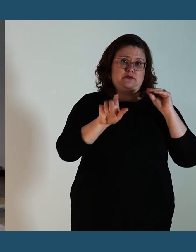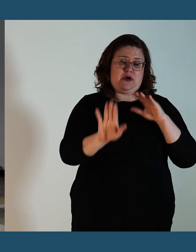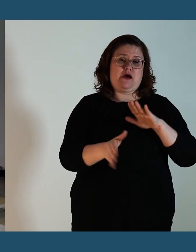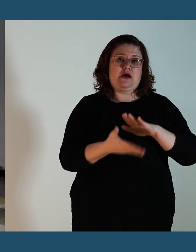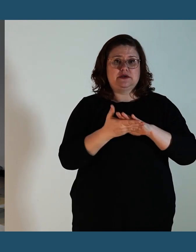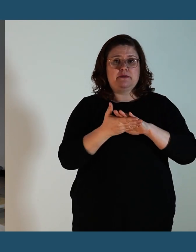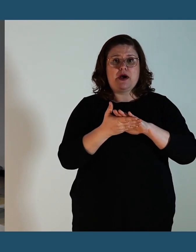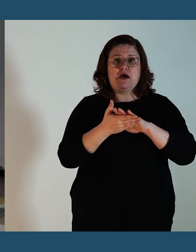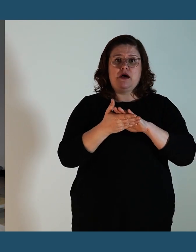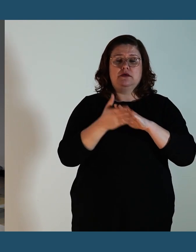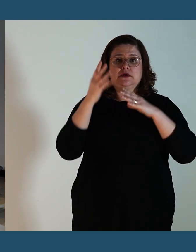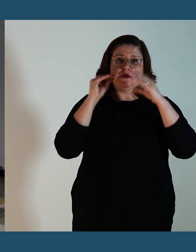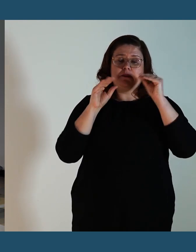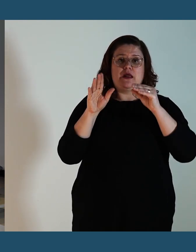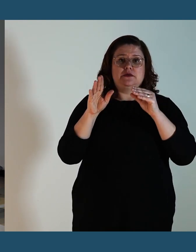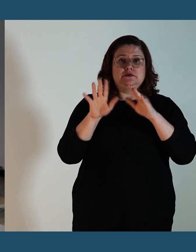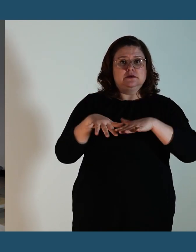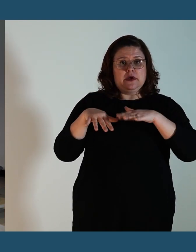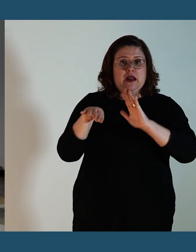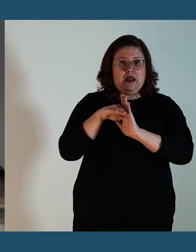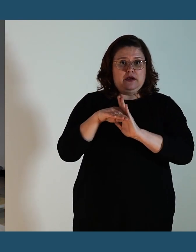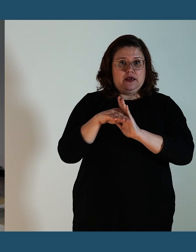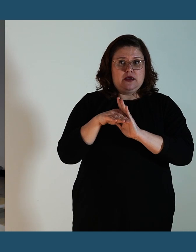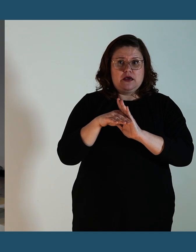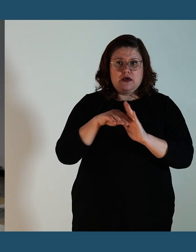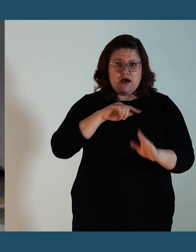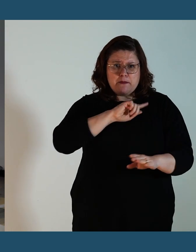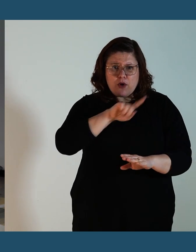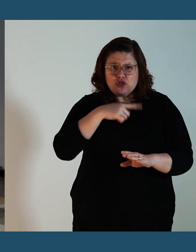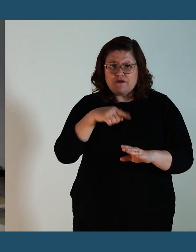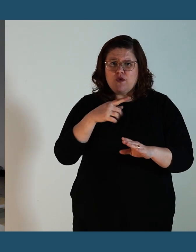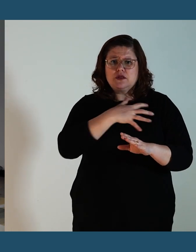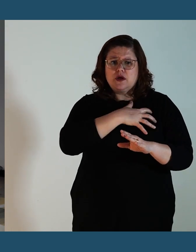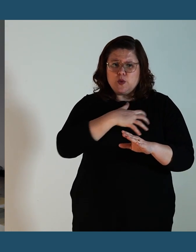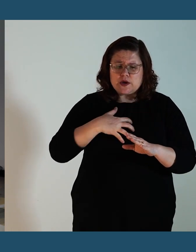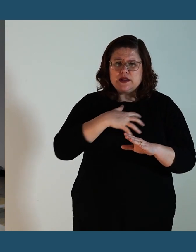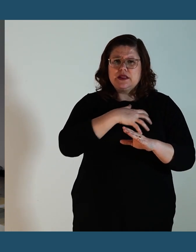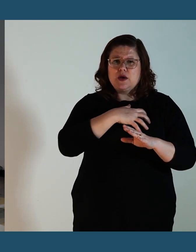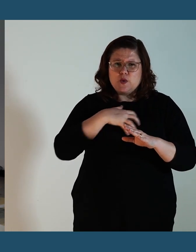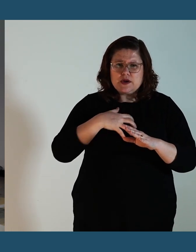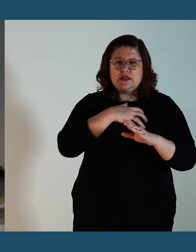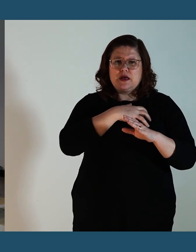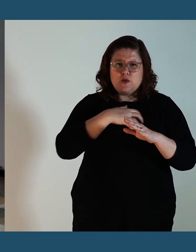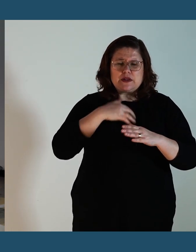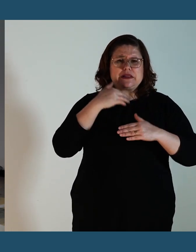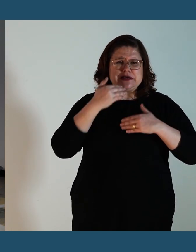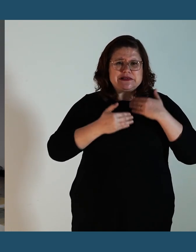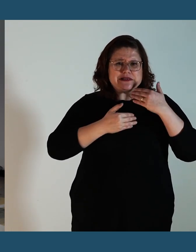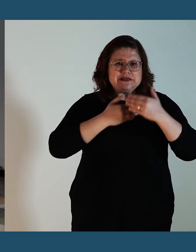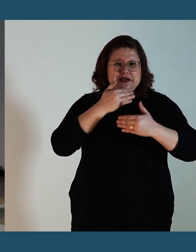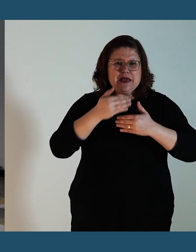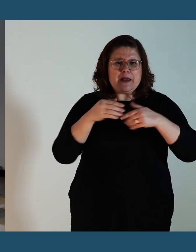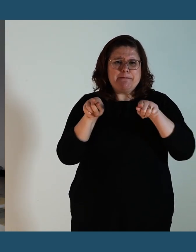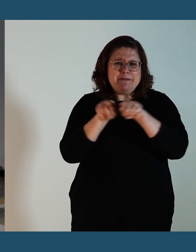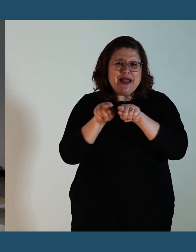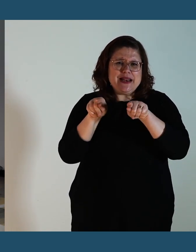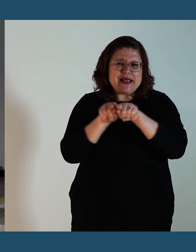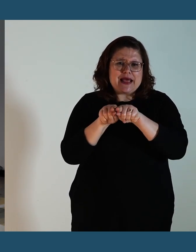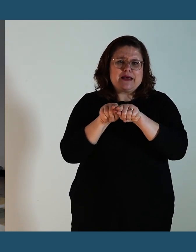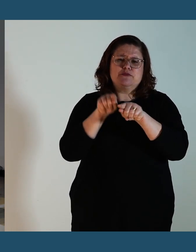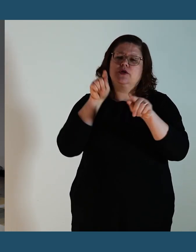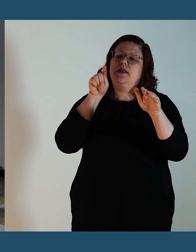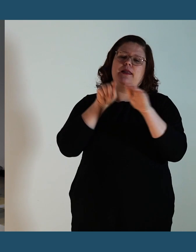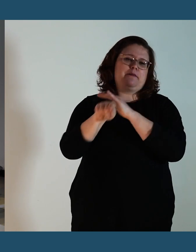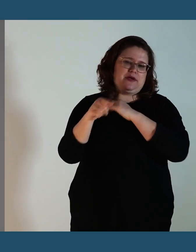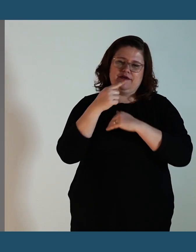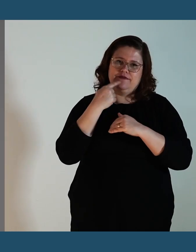koko saamelaiskäräjälakikeskustelussa, jos ajatellaan, että montako vuotta tätä on yritetty saada läpi, nyt päästiin lähelle, mutta ei menty läpi